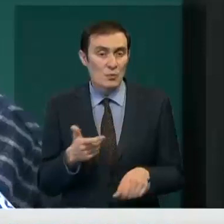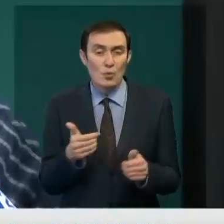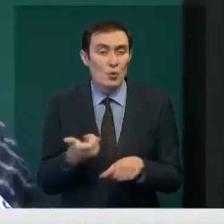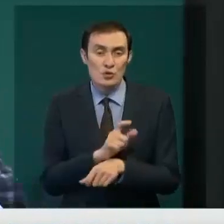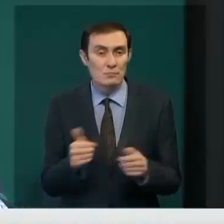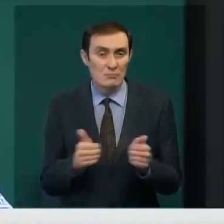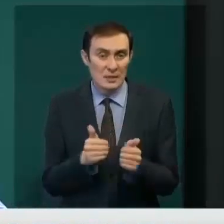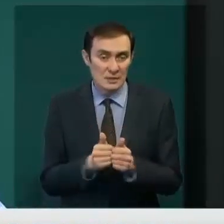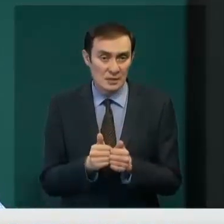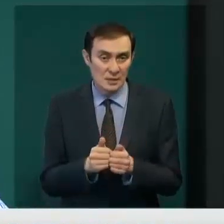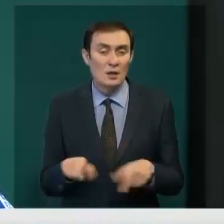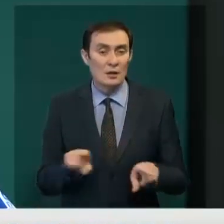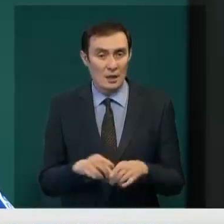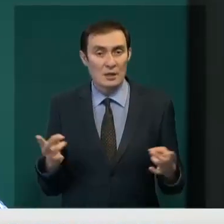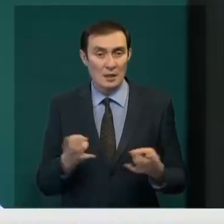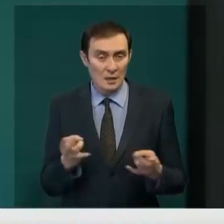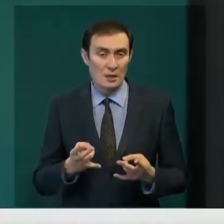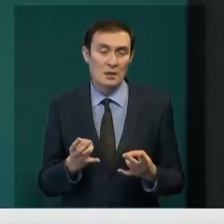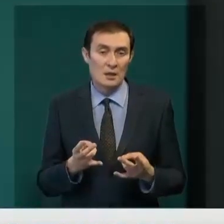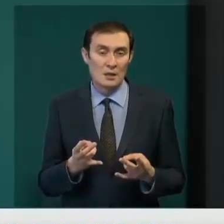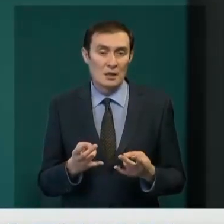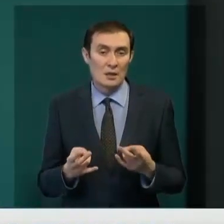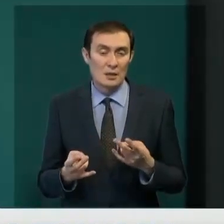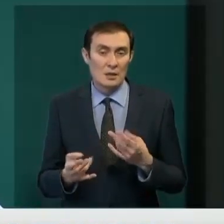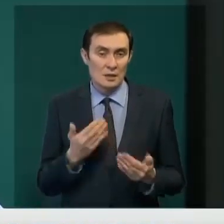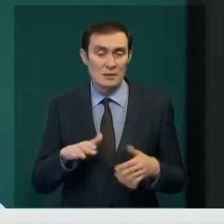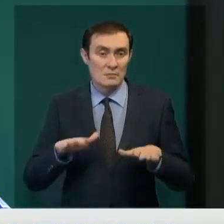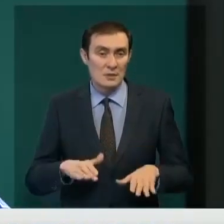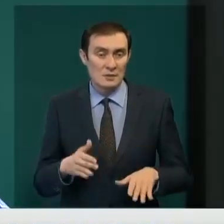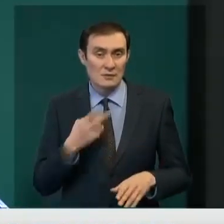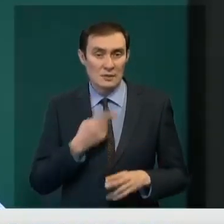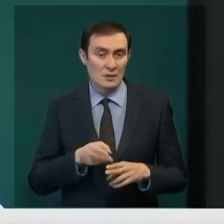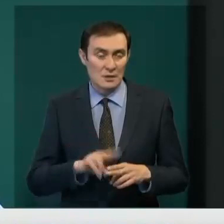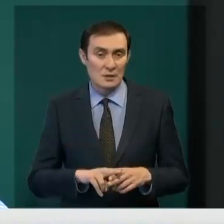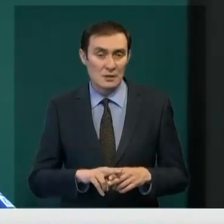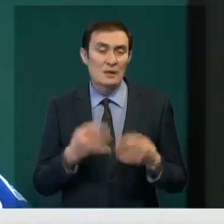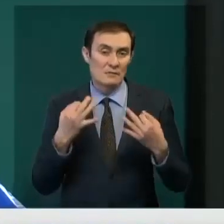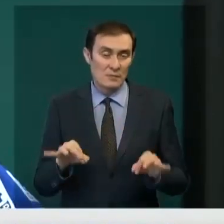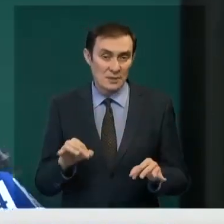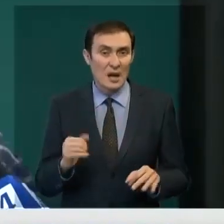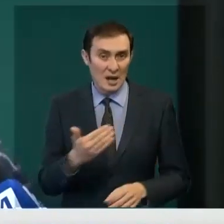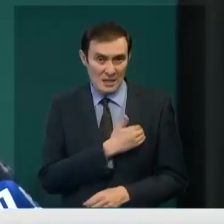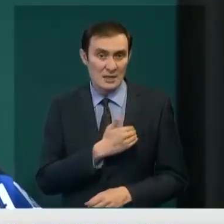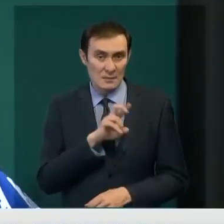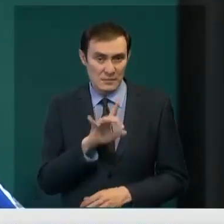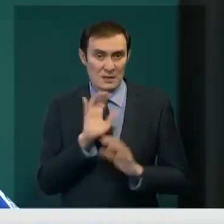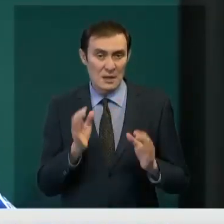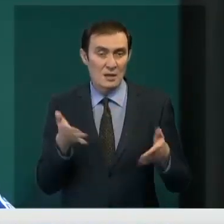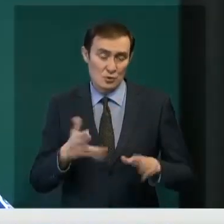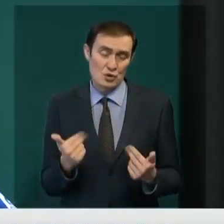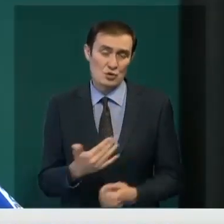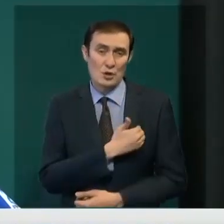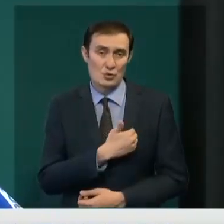Что делаем, раз надо, им надо, если место. Ага. Освободим. А так хотели бы, да, остаться? Да,